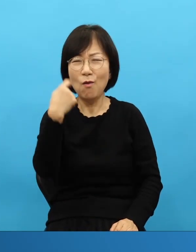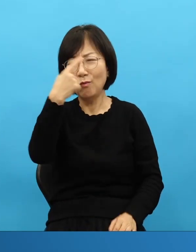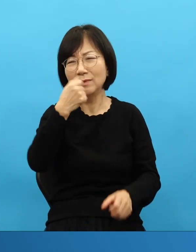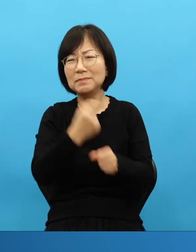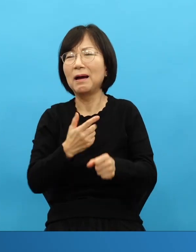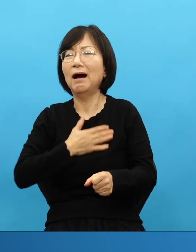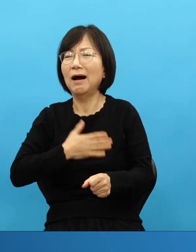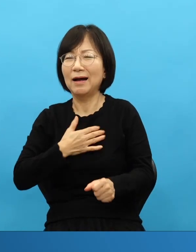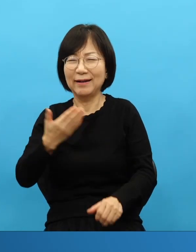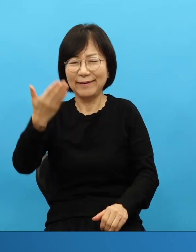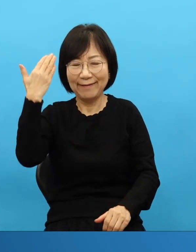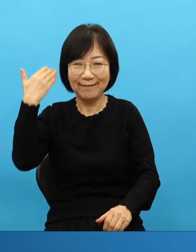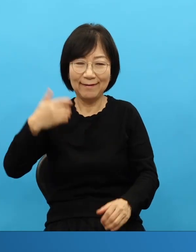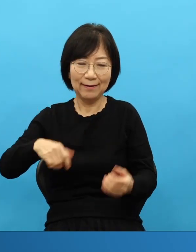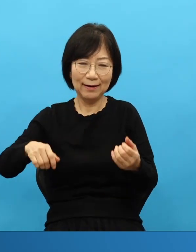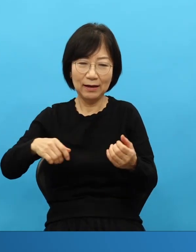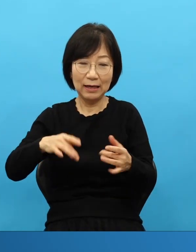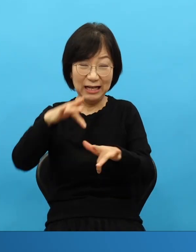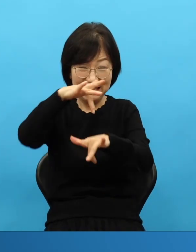있었어요. 야, 네가